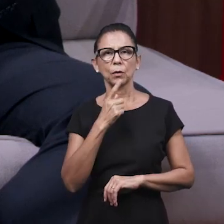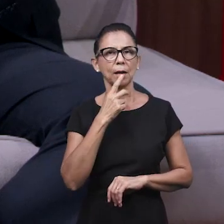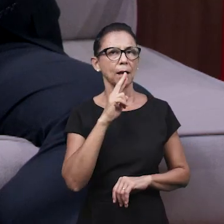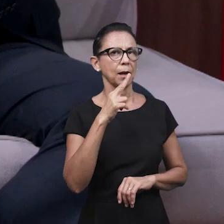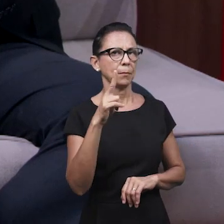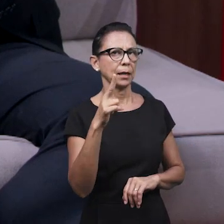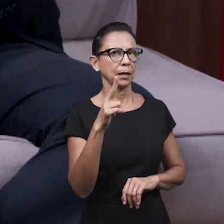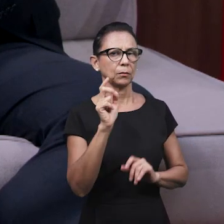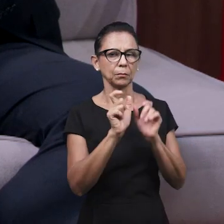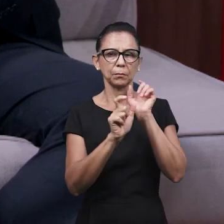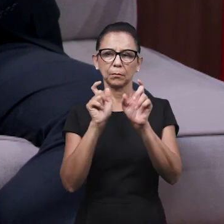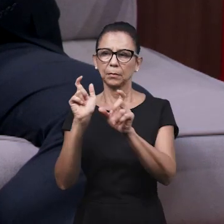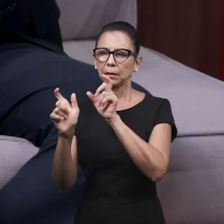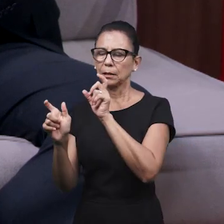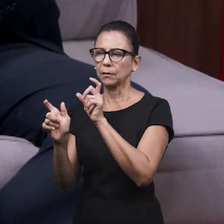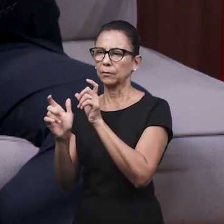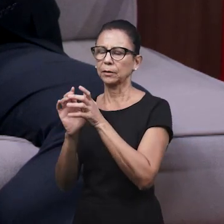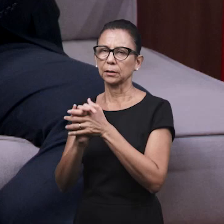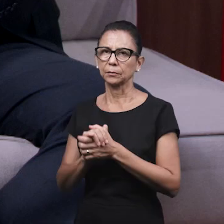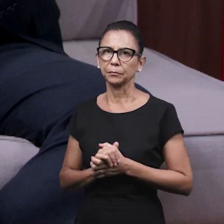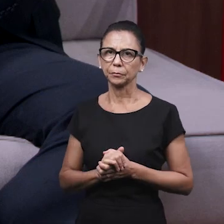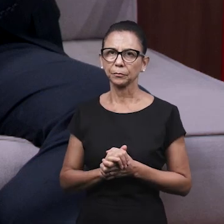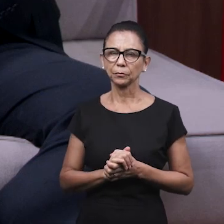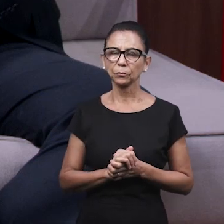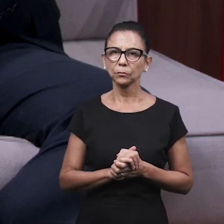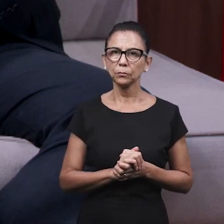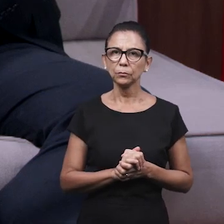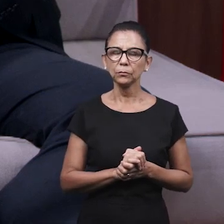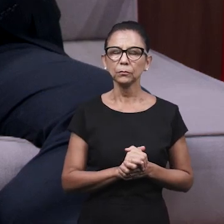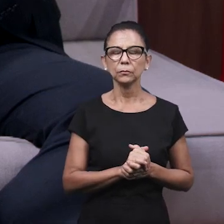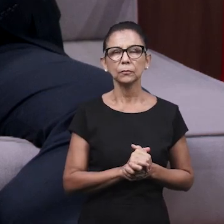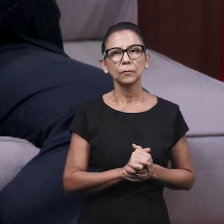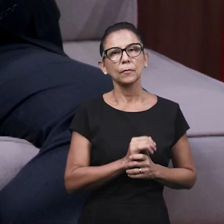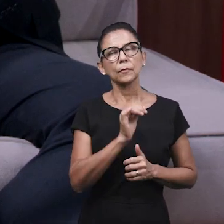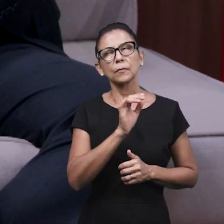Au début, Dieu a créé Dieu pluriel. Pourquoi ce